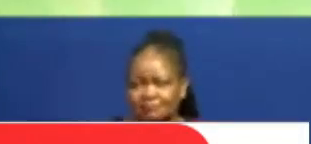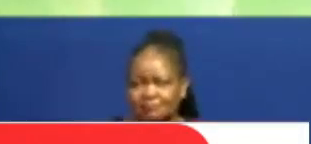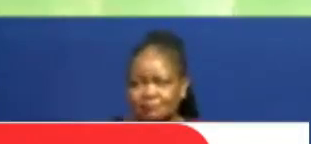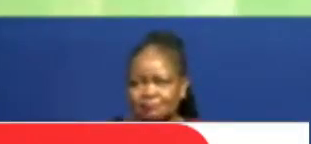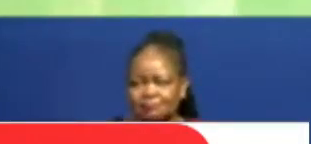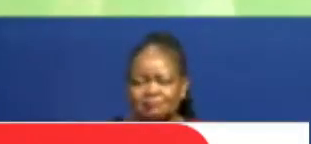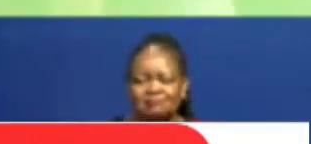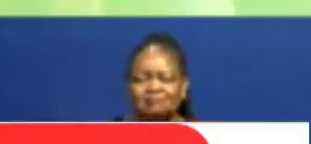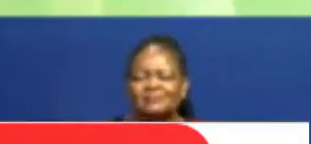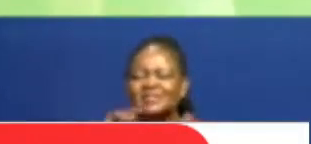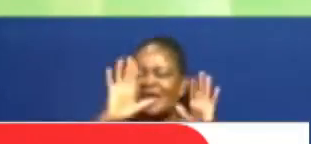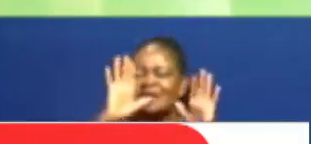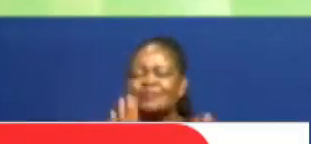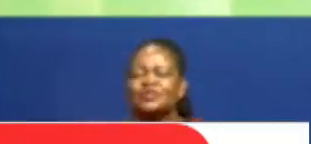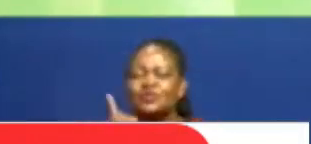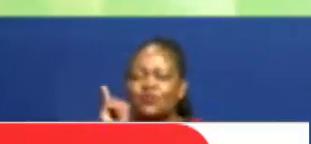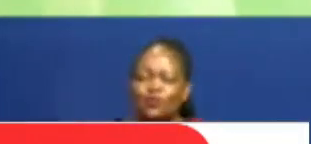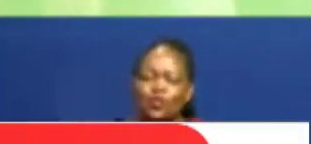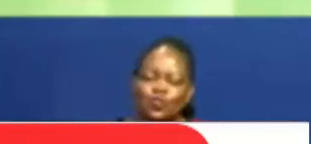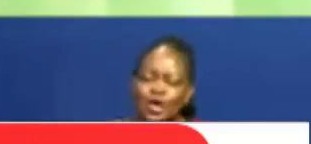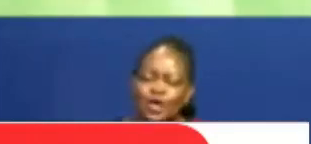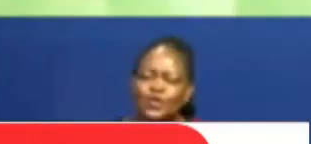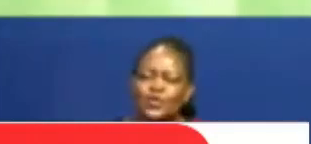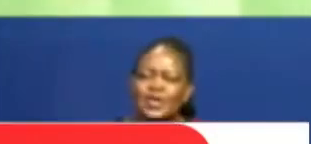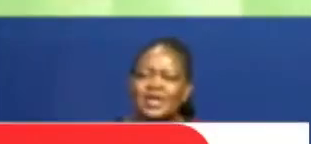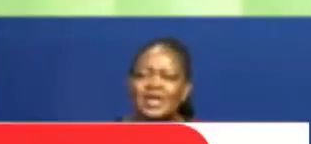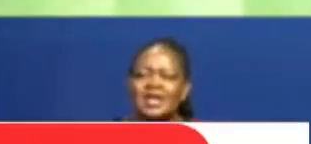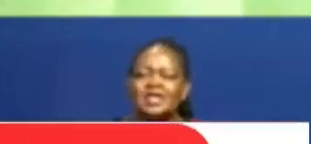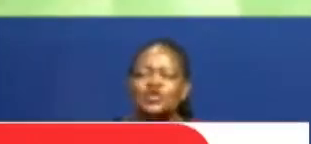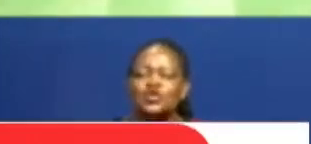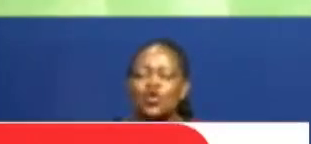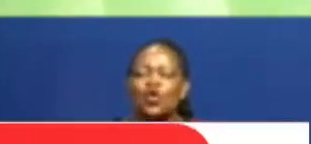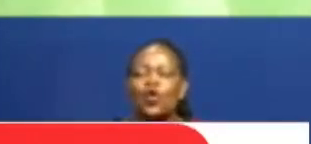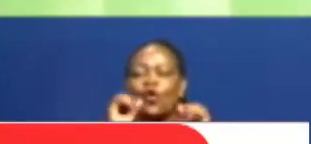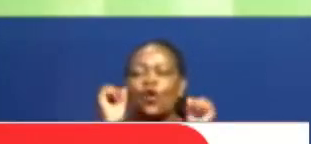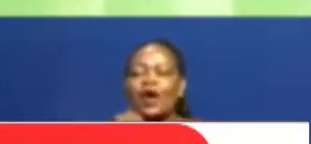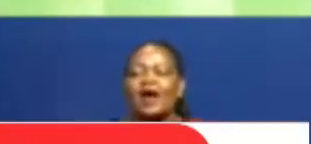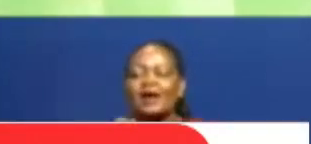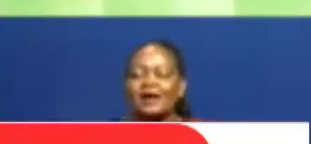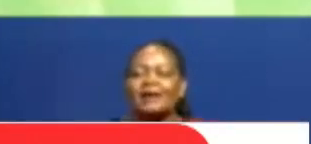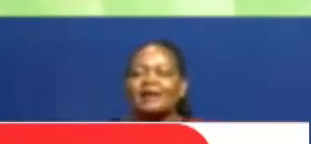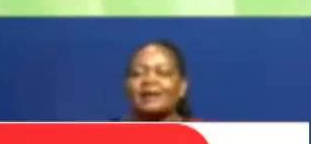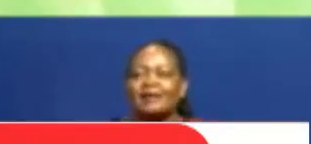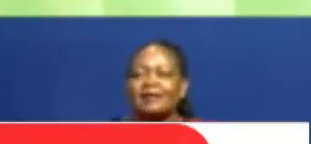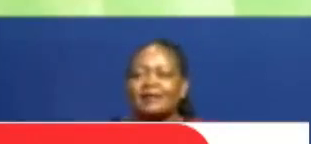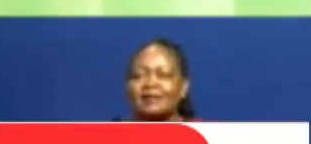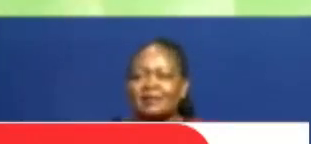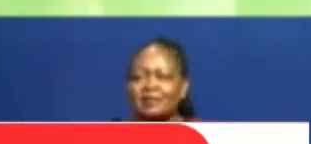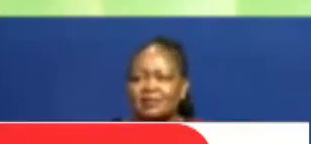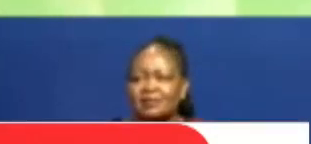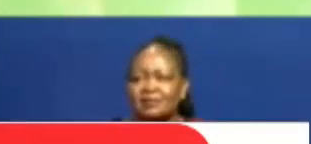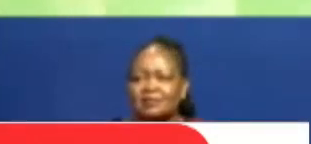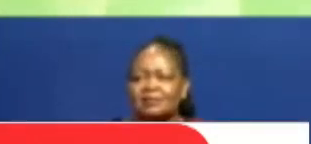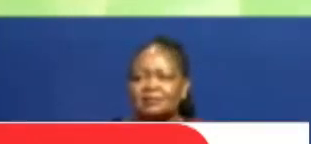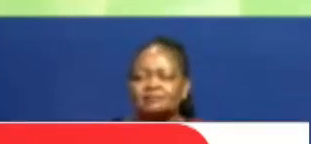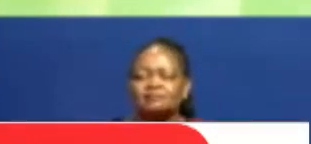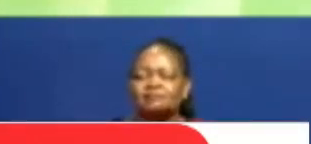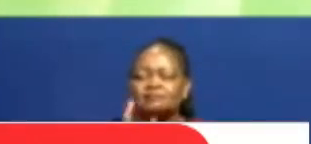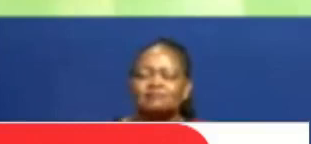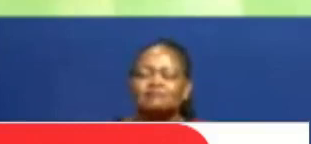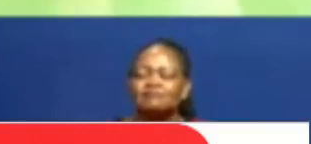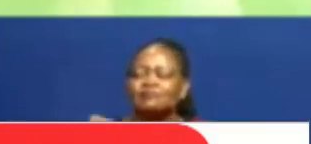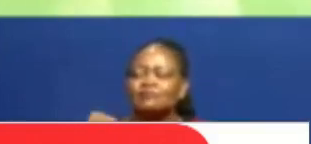primary essence of what we are doing. Na sote tumekubaliana ya kwamba miti